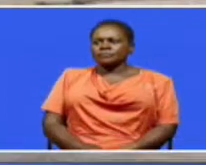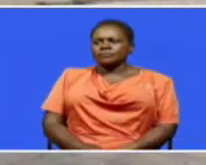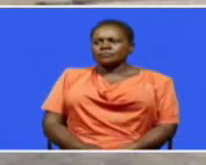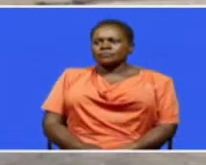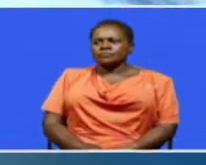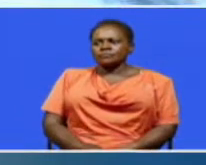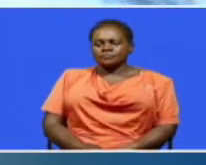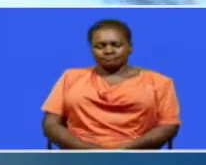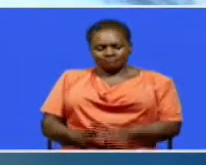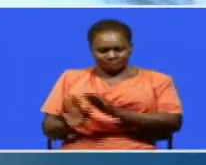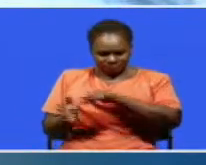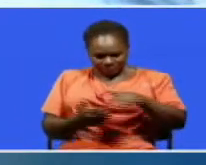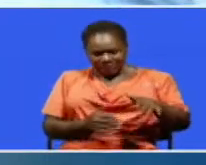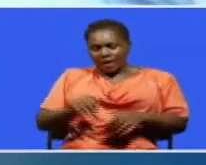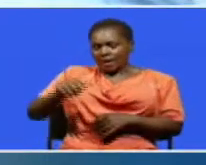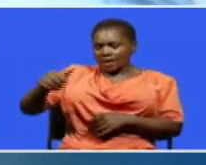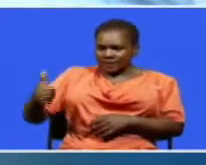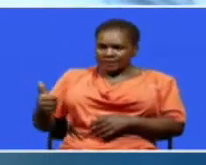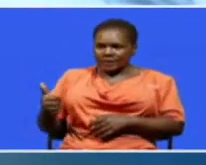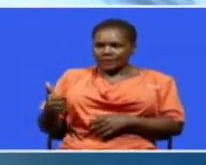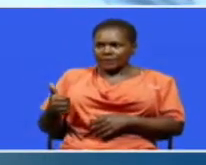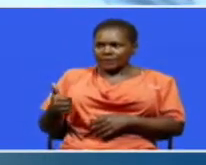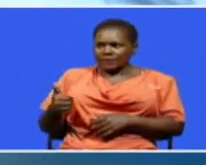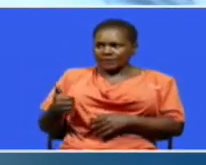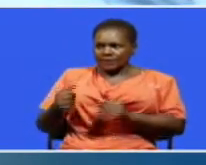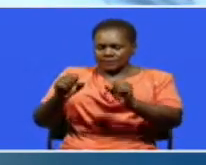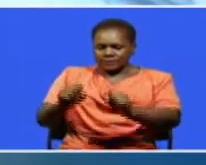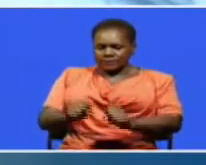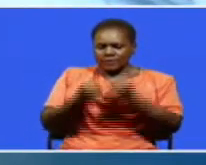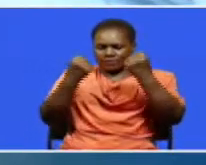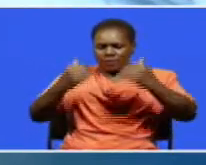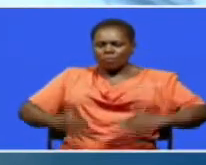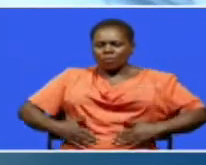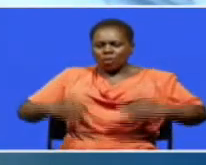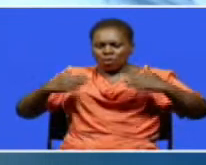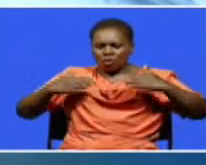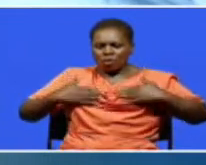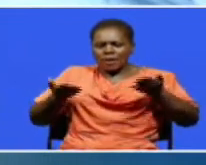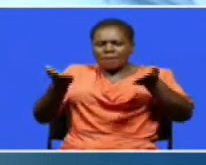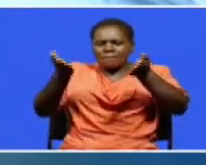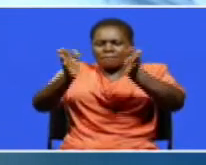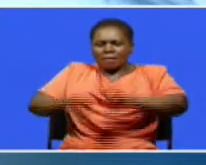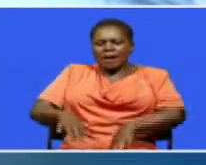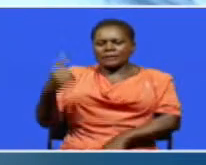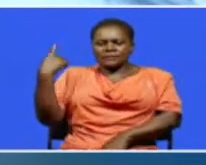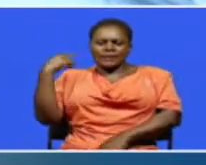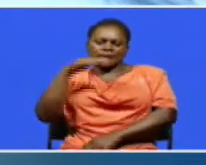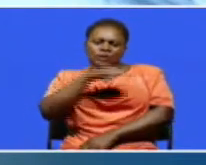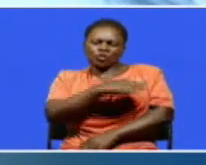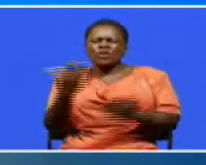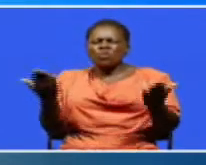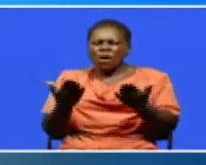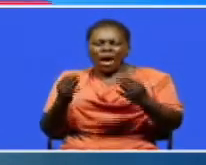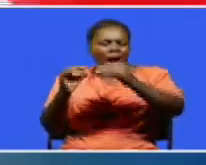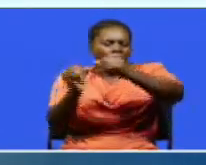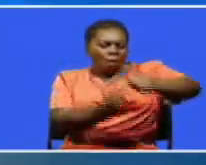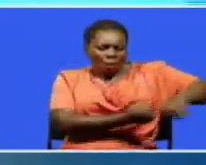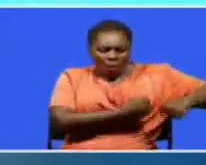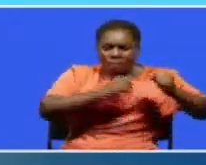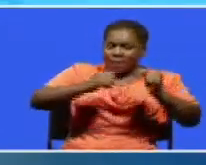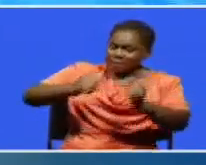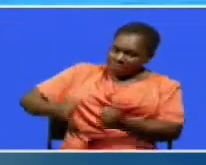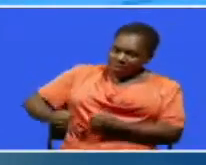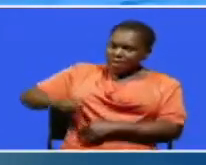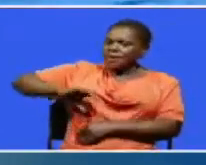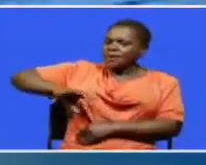use. Kwingineko, shughuli ya kuiopoa miili iliyozama hapo jana jioni katika ziwa Viktoria,